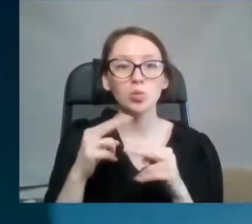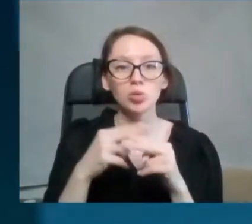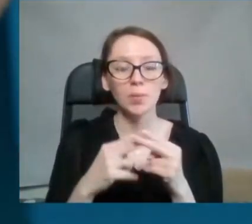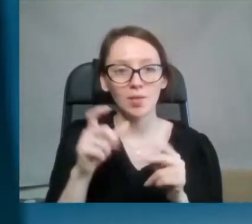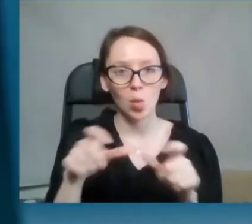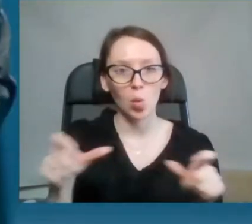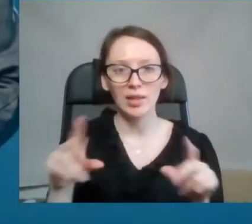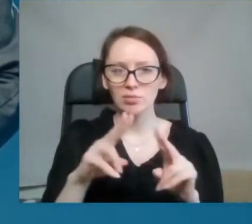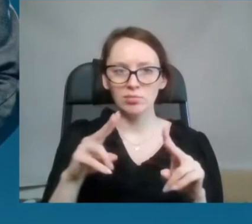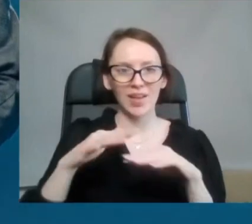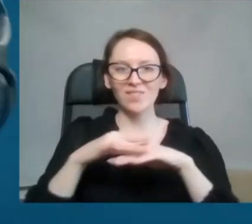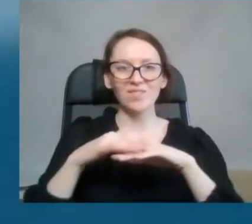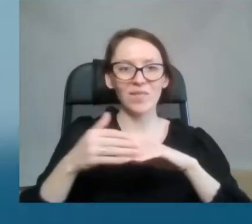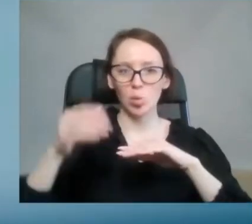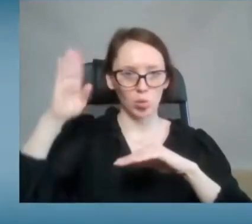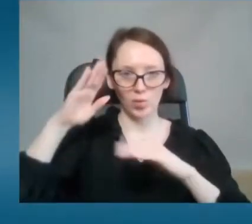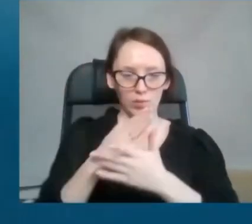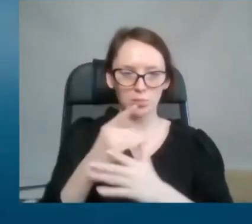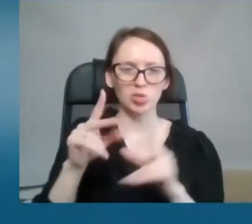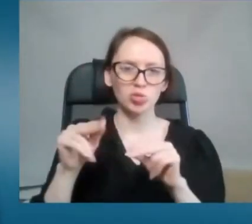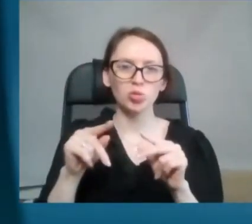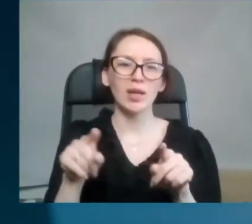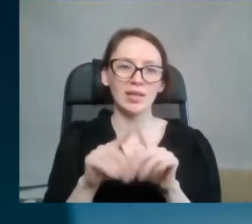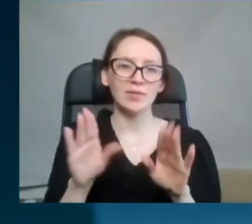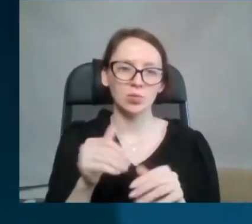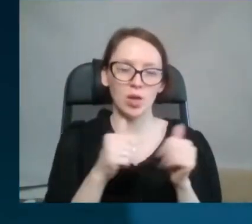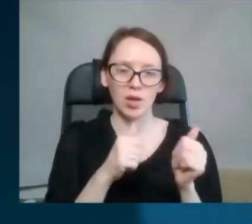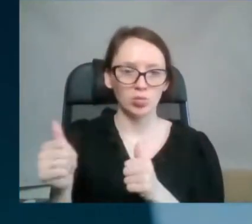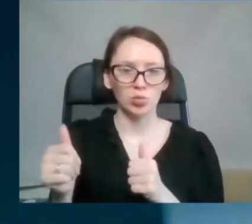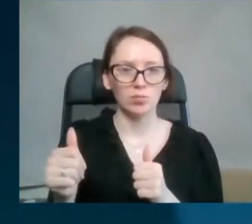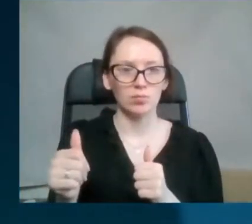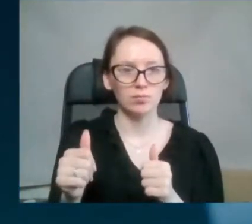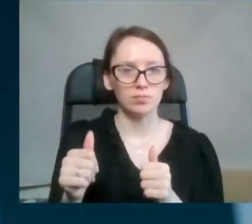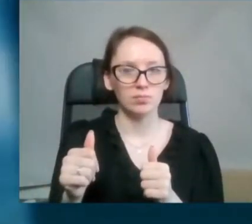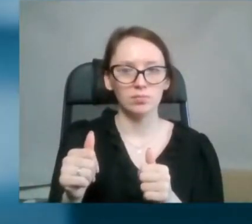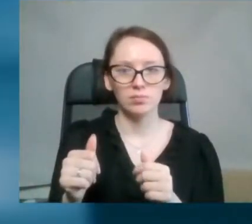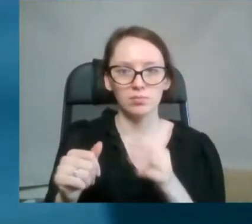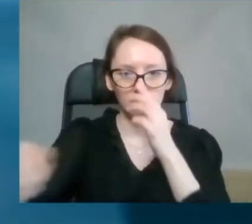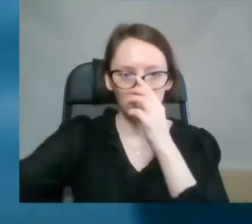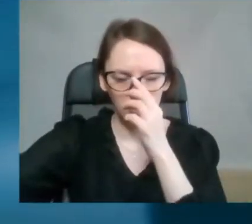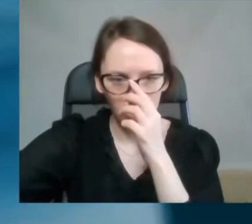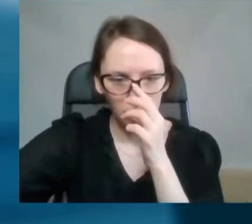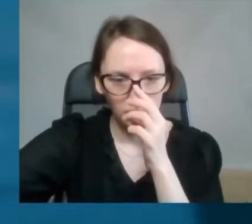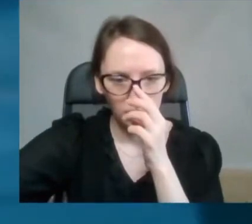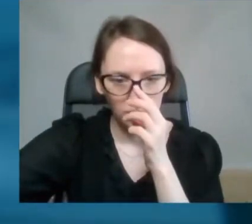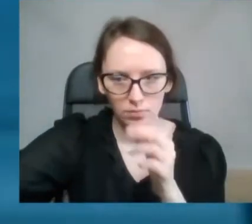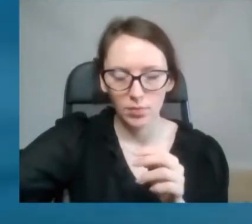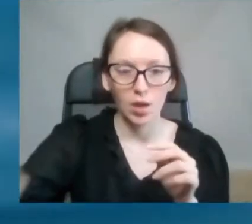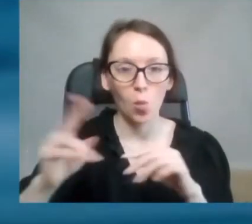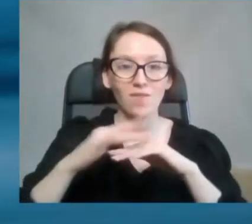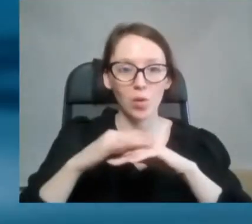Они считают, что и так все хорошо. А те, кто фильтруют, они очищают воду до нуля. Они оставляют просто